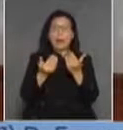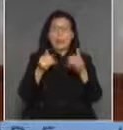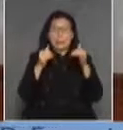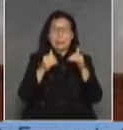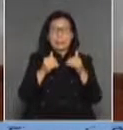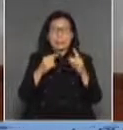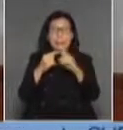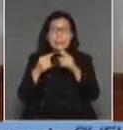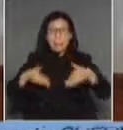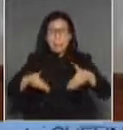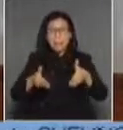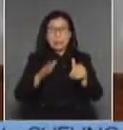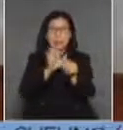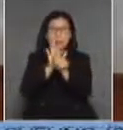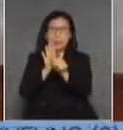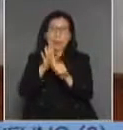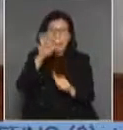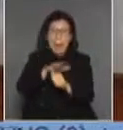人道待遇的